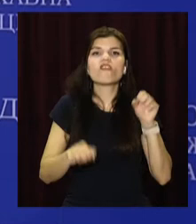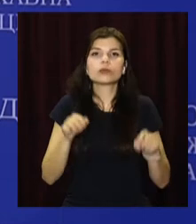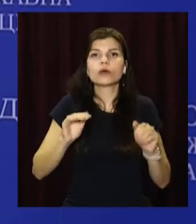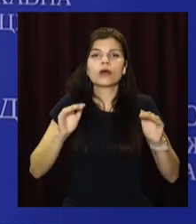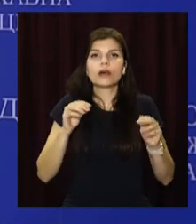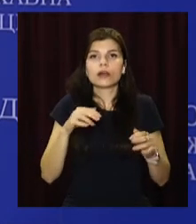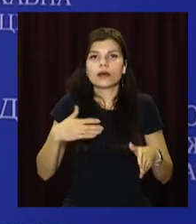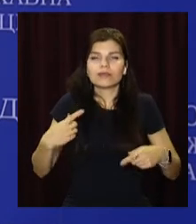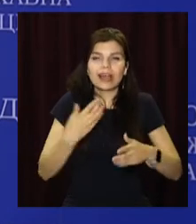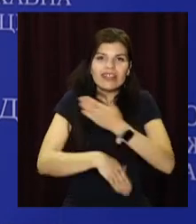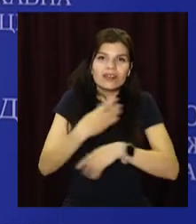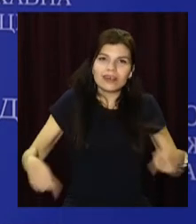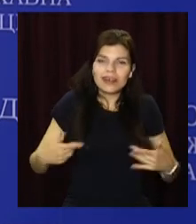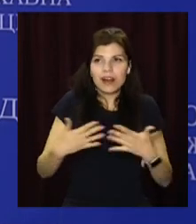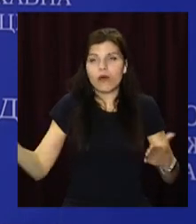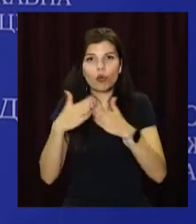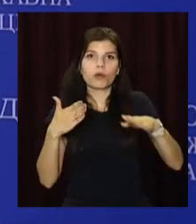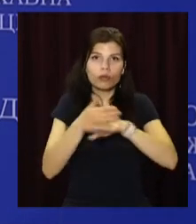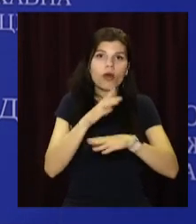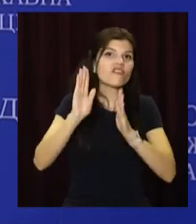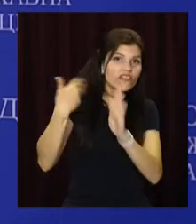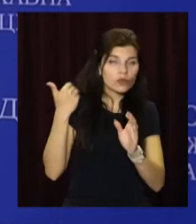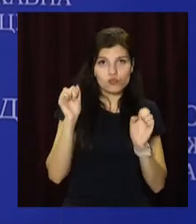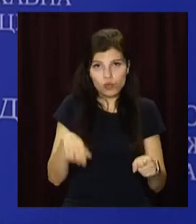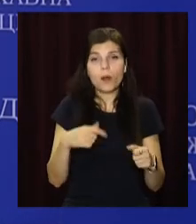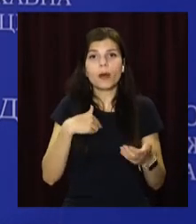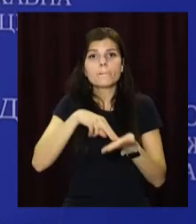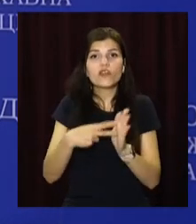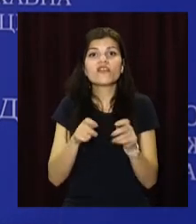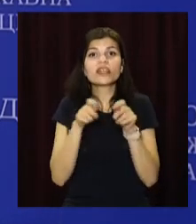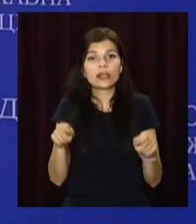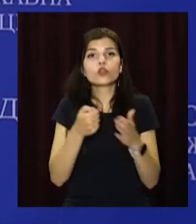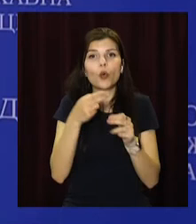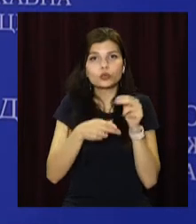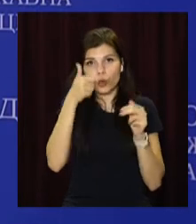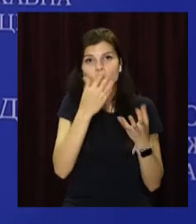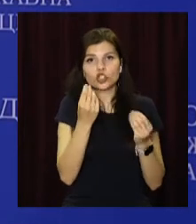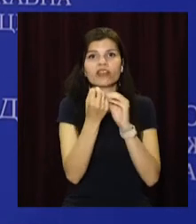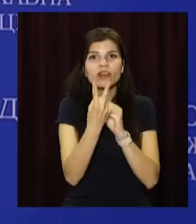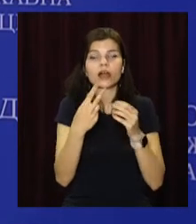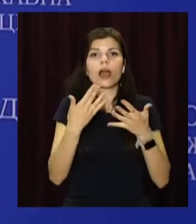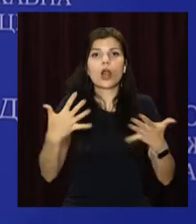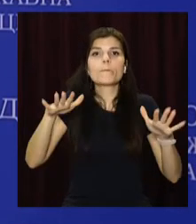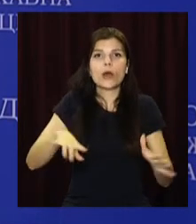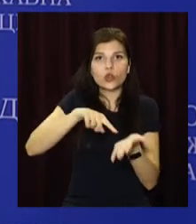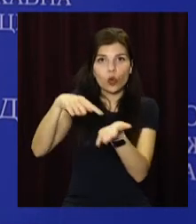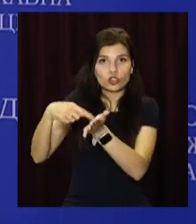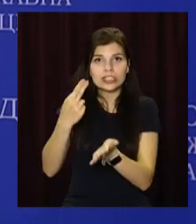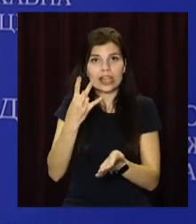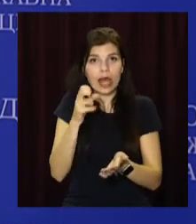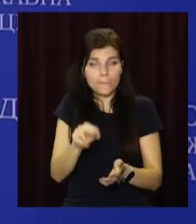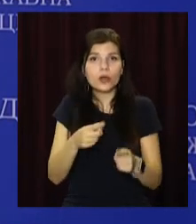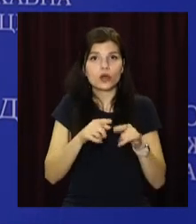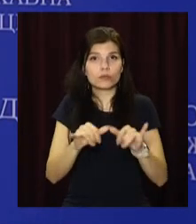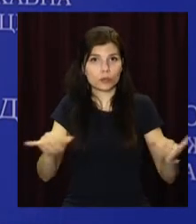можливостями. І цьогоріч ще стане ще більше. Ми плануємо відкриття до кінця року ще 12 нових ЦНАПів. І розширюємо